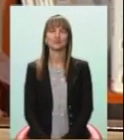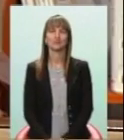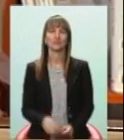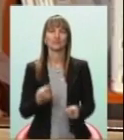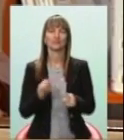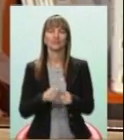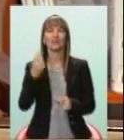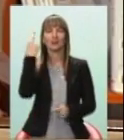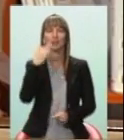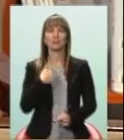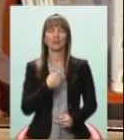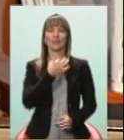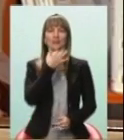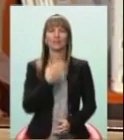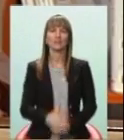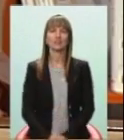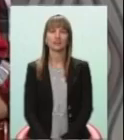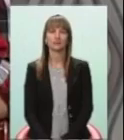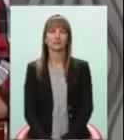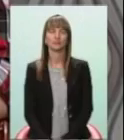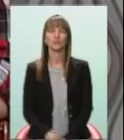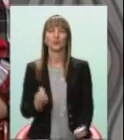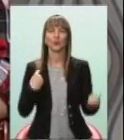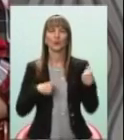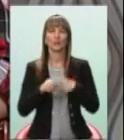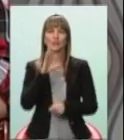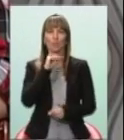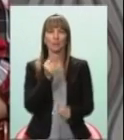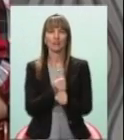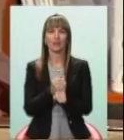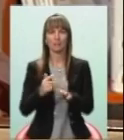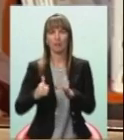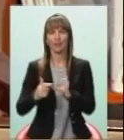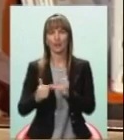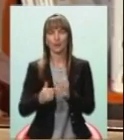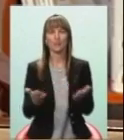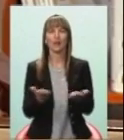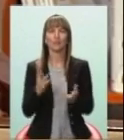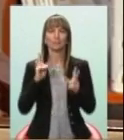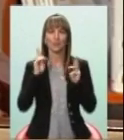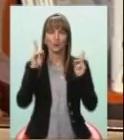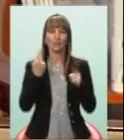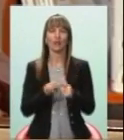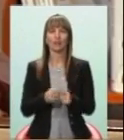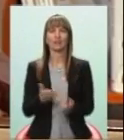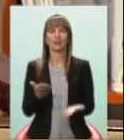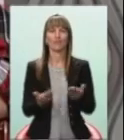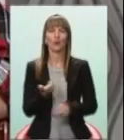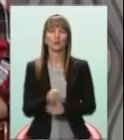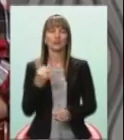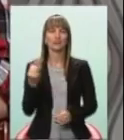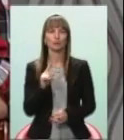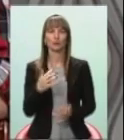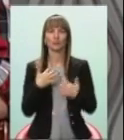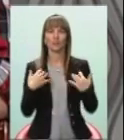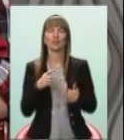Ця ідея мені подобається. Одягати цуцика, робити йому манікюр, якусь там зачіску – це, напевно, дуже таки цікаво, бо